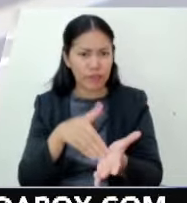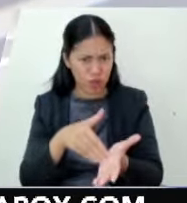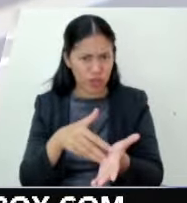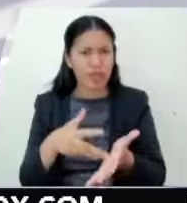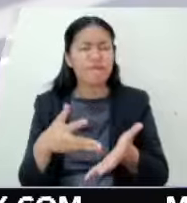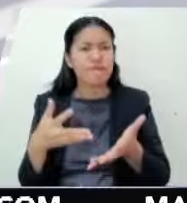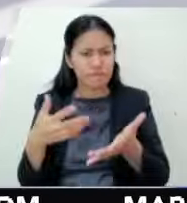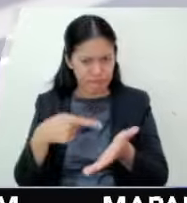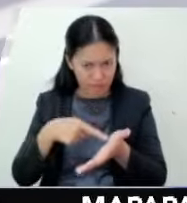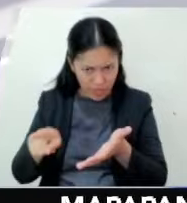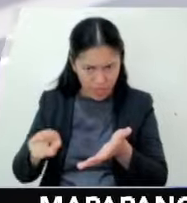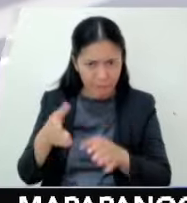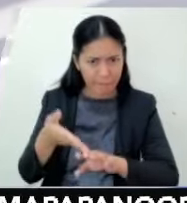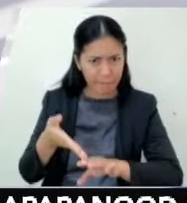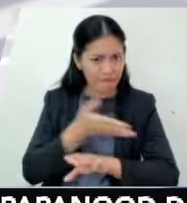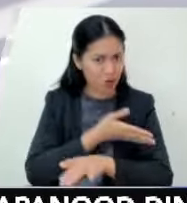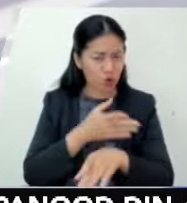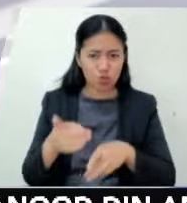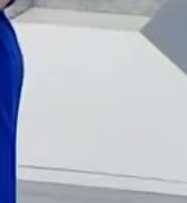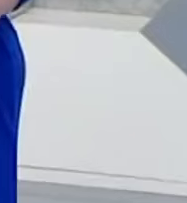siya nag-donate.